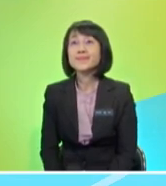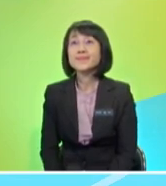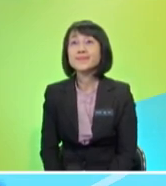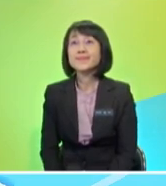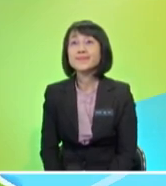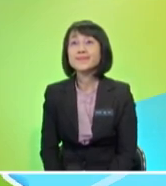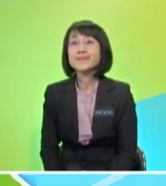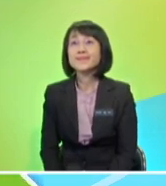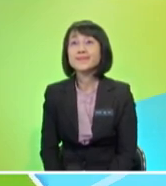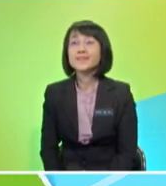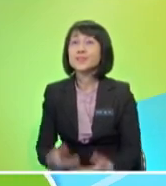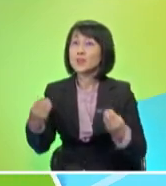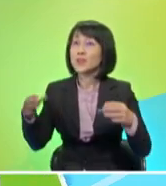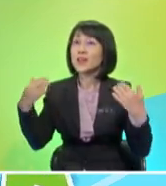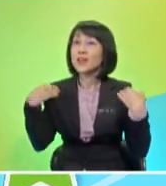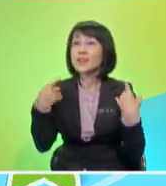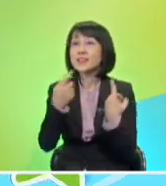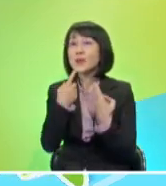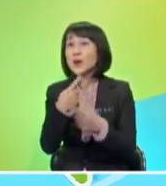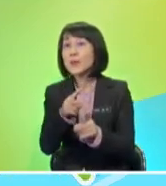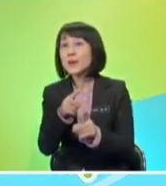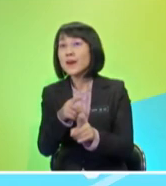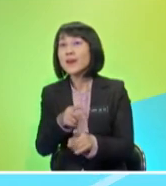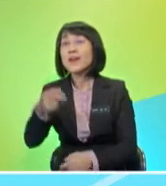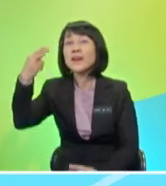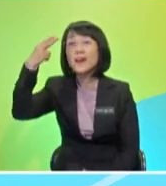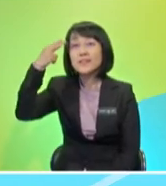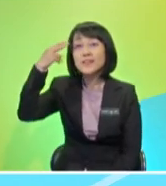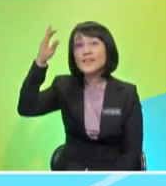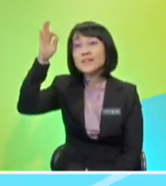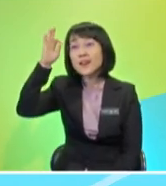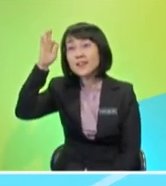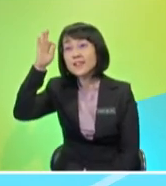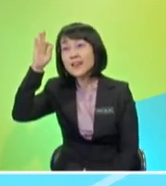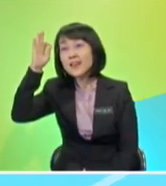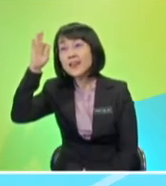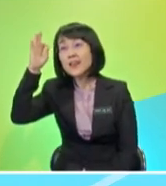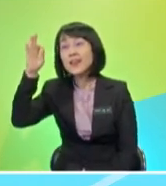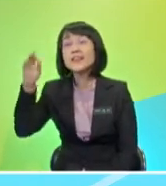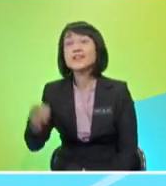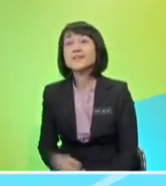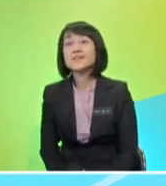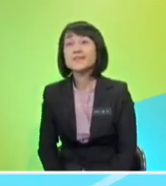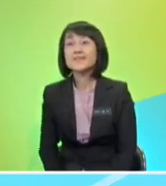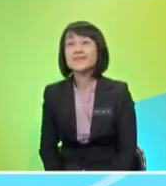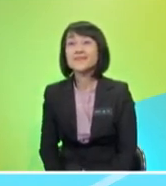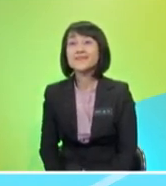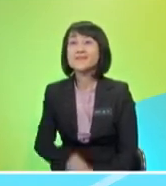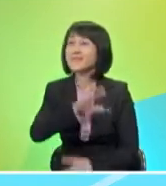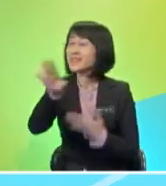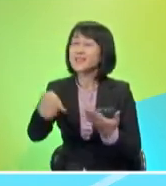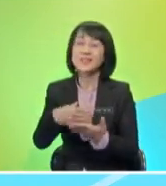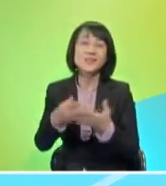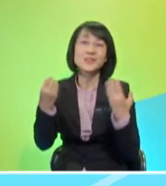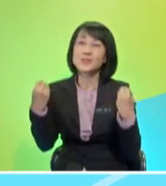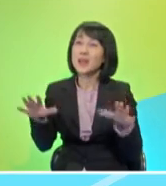Hafiz dah ada jawapan, Zulfika, Fatih pun dah ada cikgu. Kita tunggu Hafiz. Nampaknya kesemuanya dah